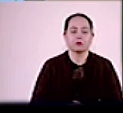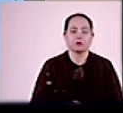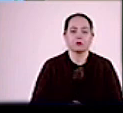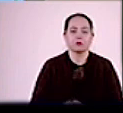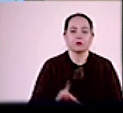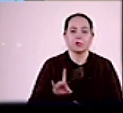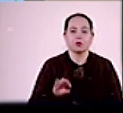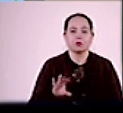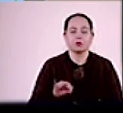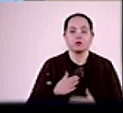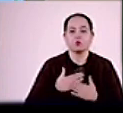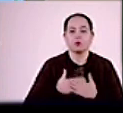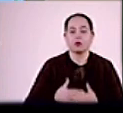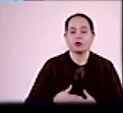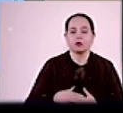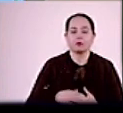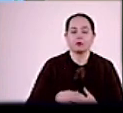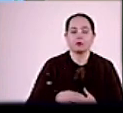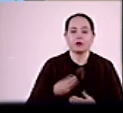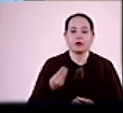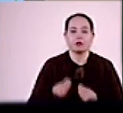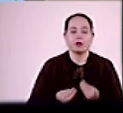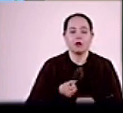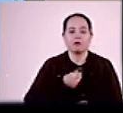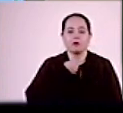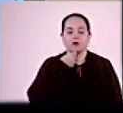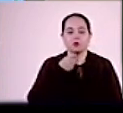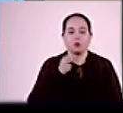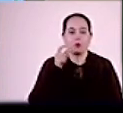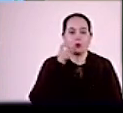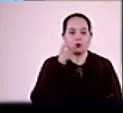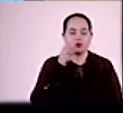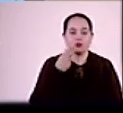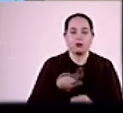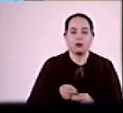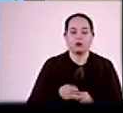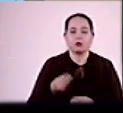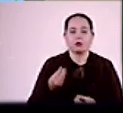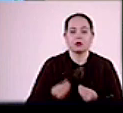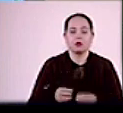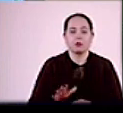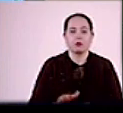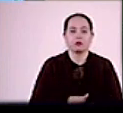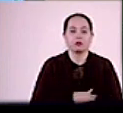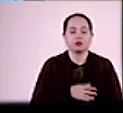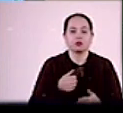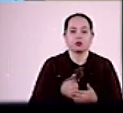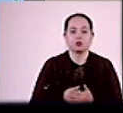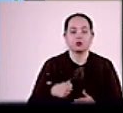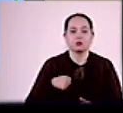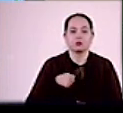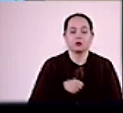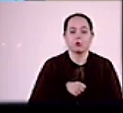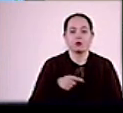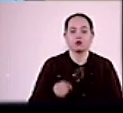Петя Ростов с упоением играл во взрослого мужчину. Эта игра продолжалась до самого